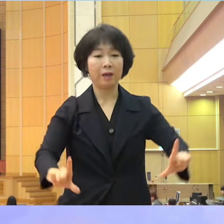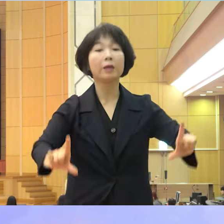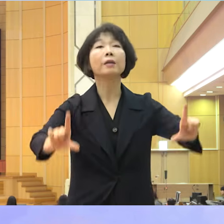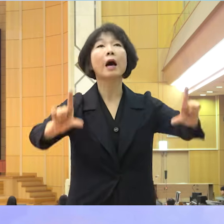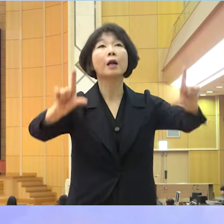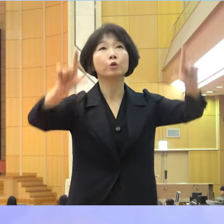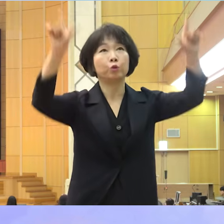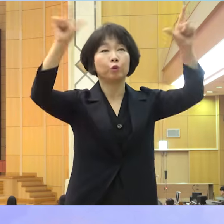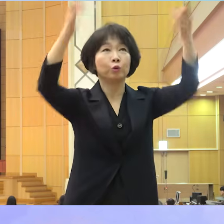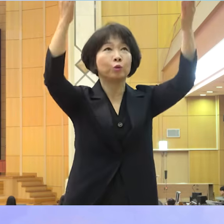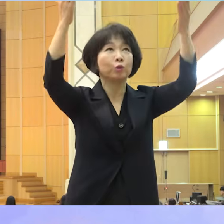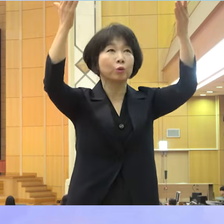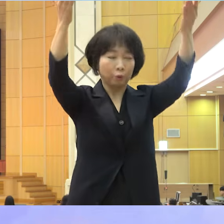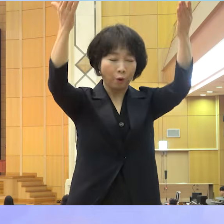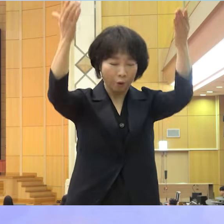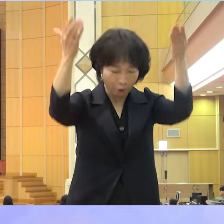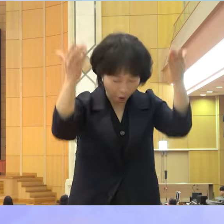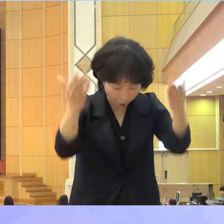새날